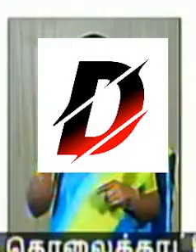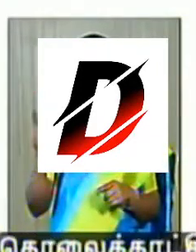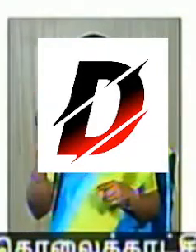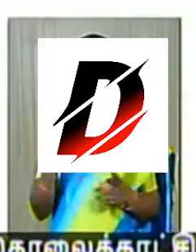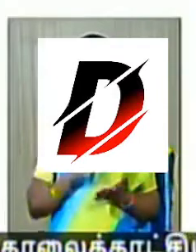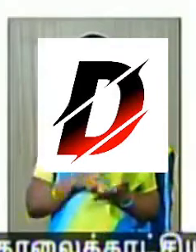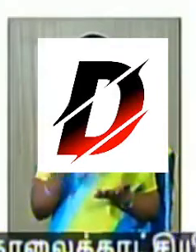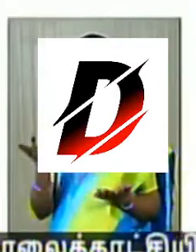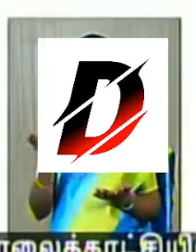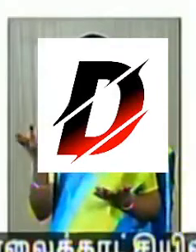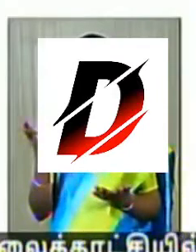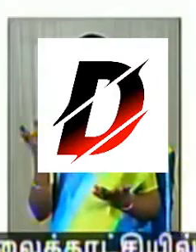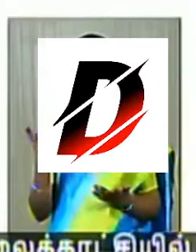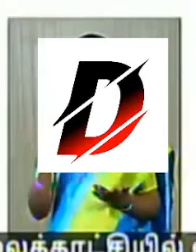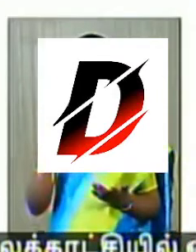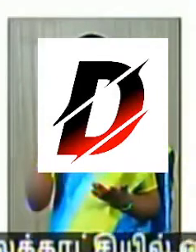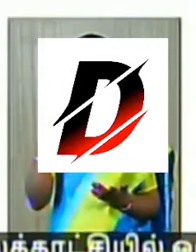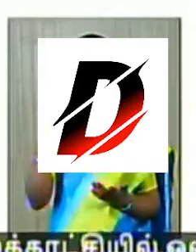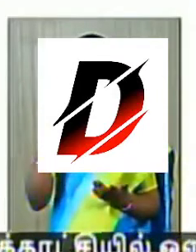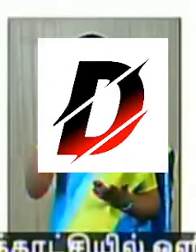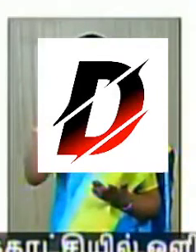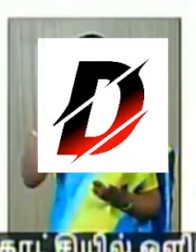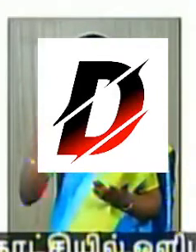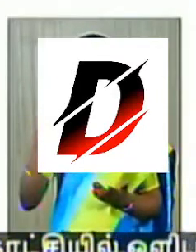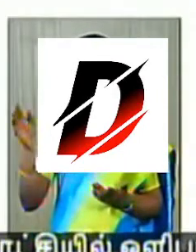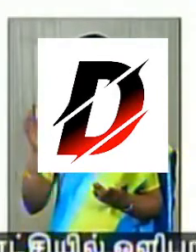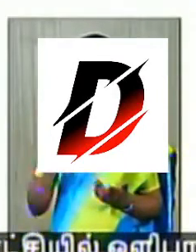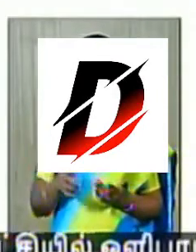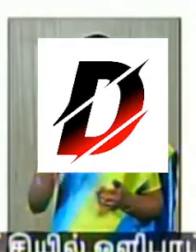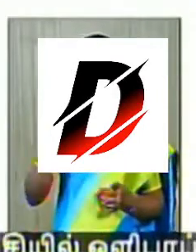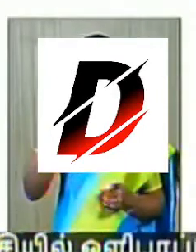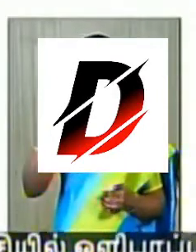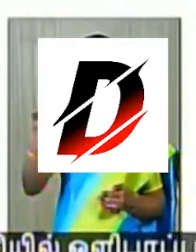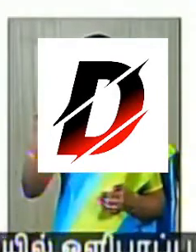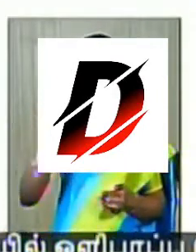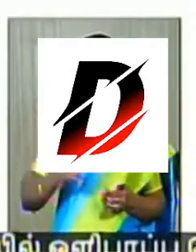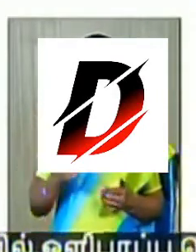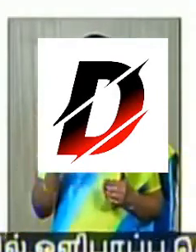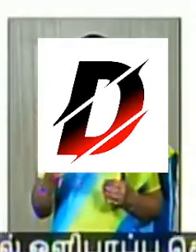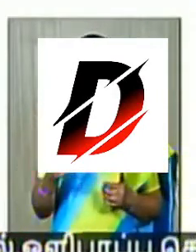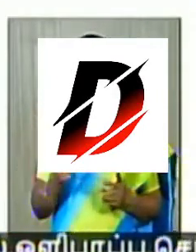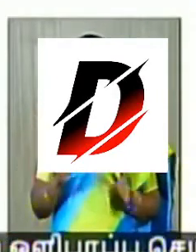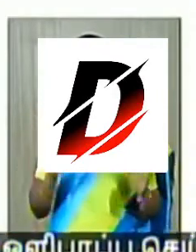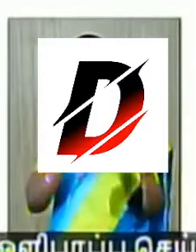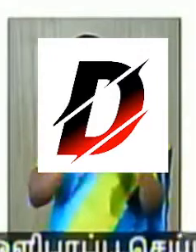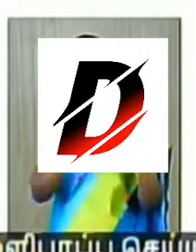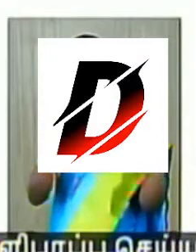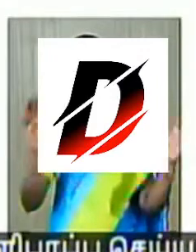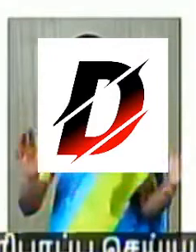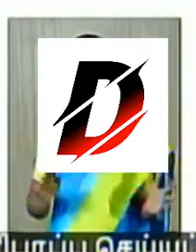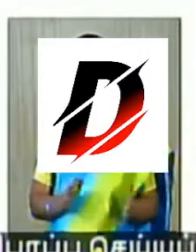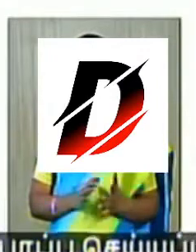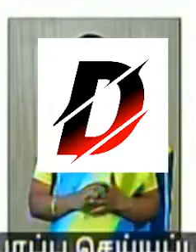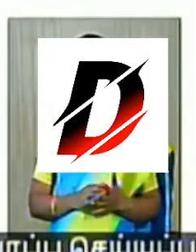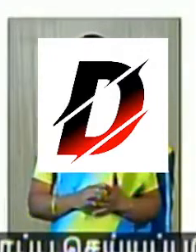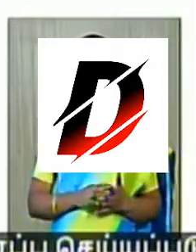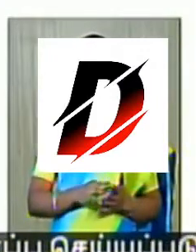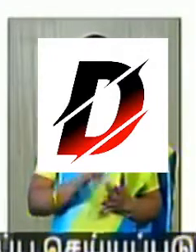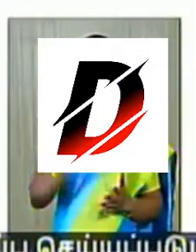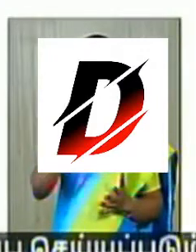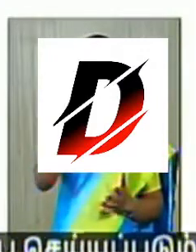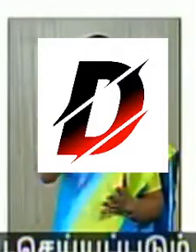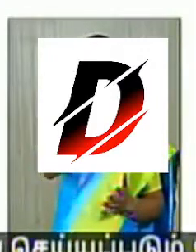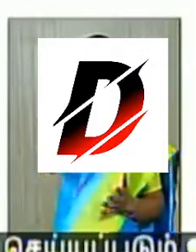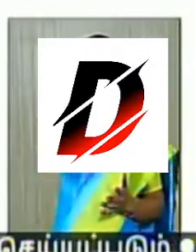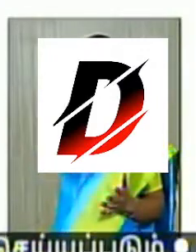பார்க்கலாம். 6, 2 முதல் கால் பகுதியில் இருக்குது, 7, 6 முதல் கால் பகுதியில் இருக்குது. இப்போ எல்லாத்தையும் நாம்